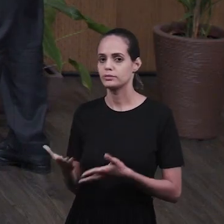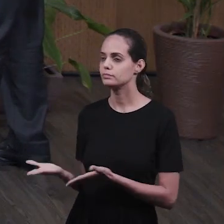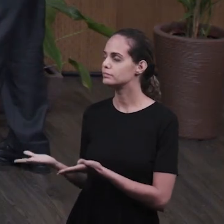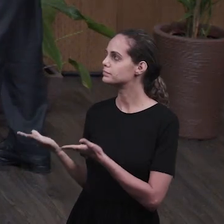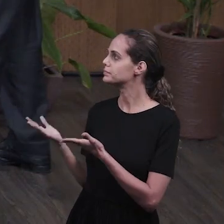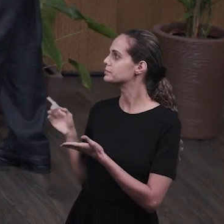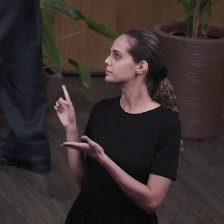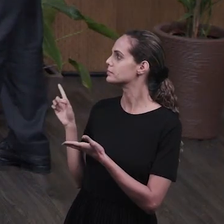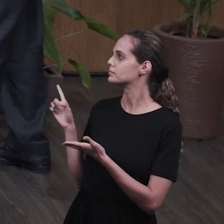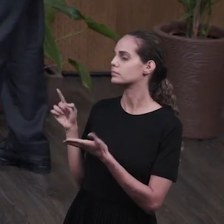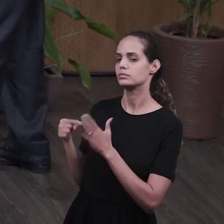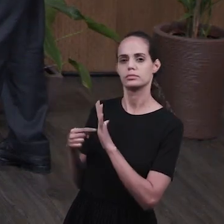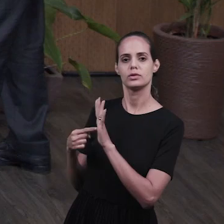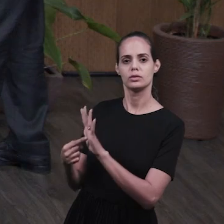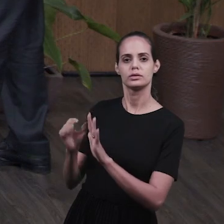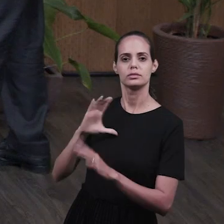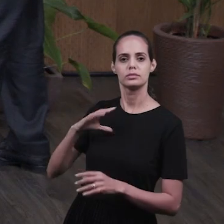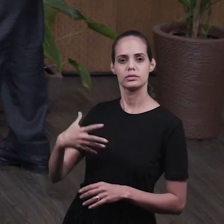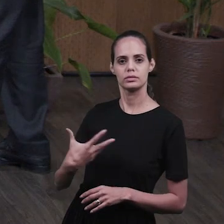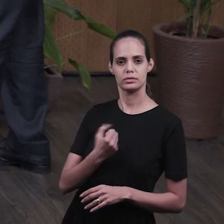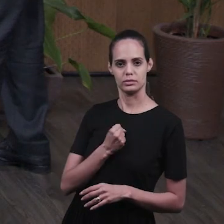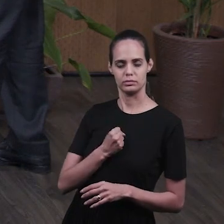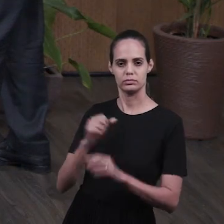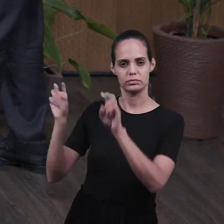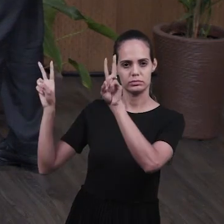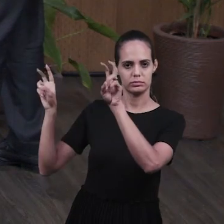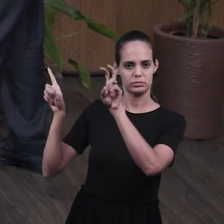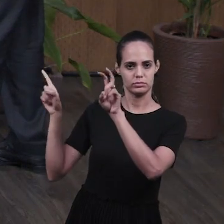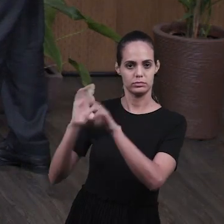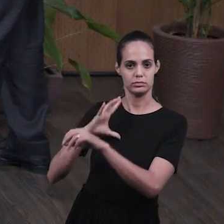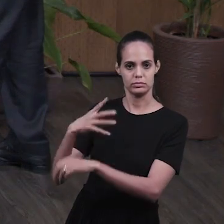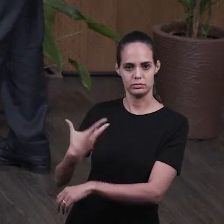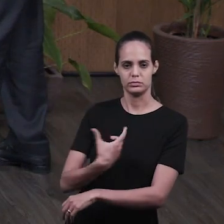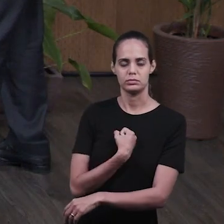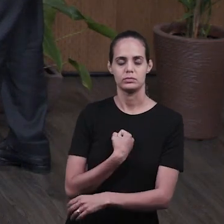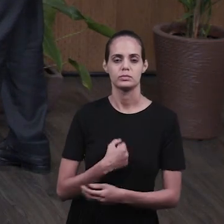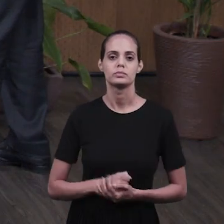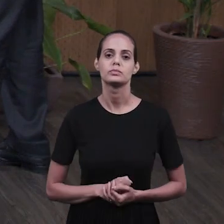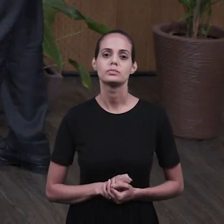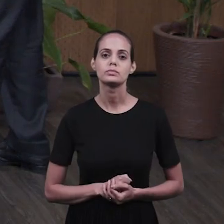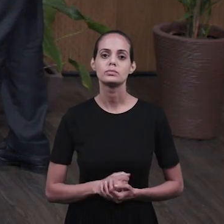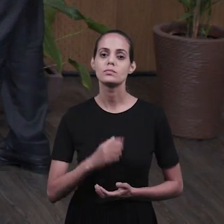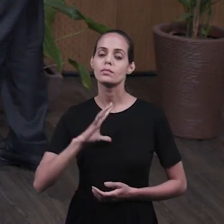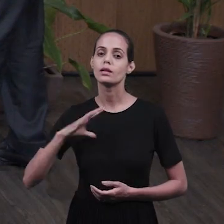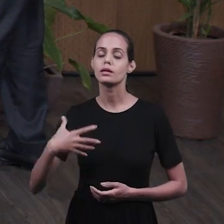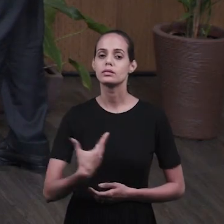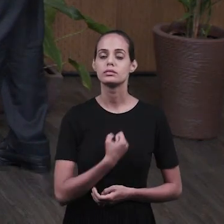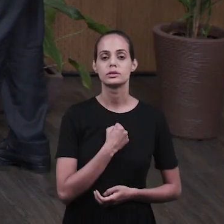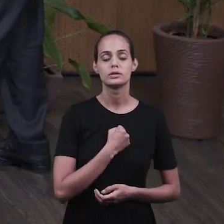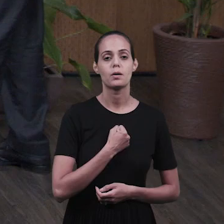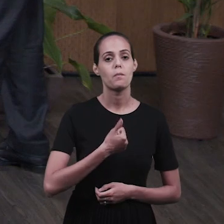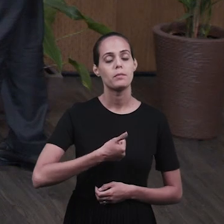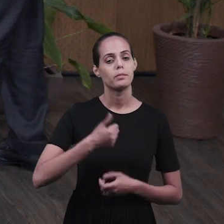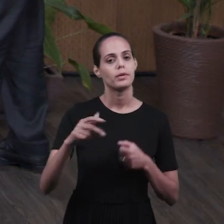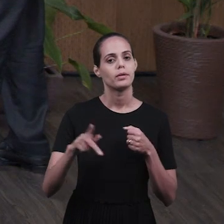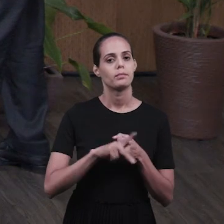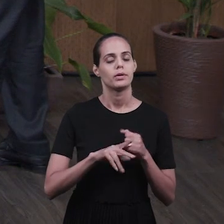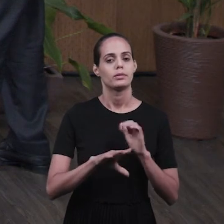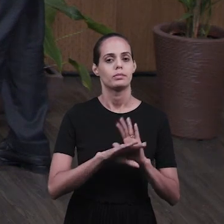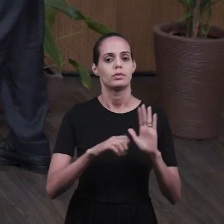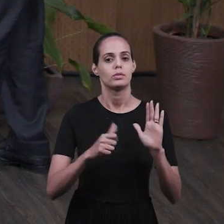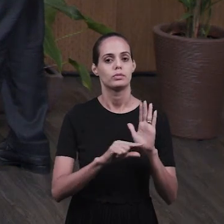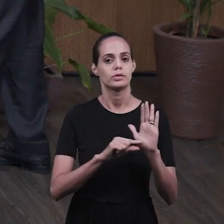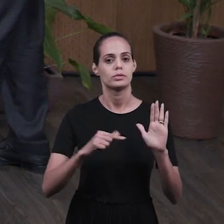dans ce volet ici sur le salut. Le salut, le dit la Bible en 1 Pierre